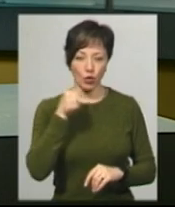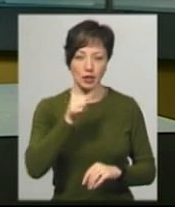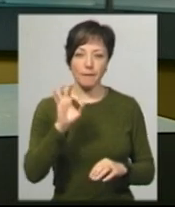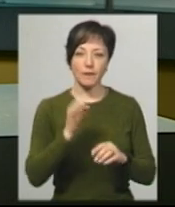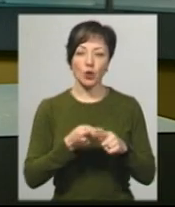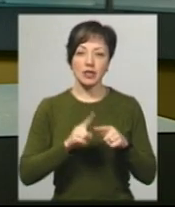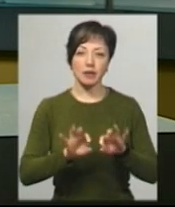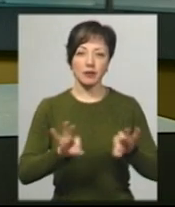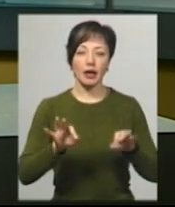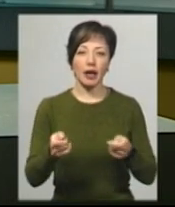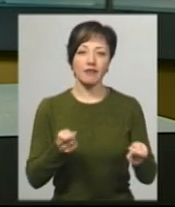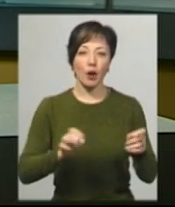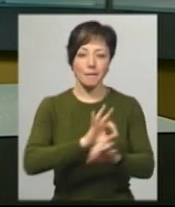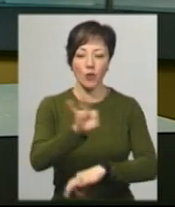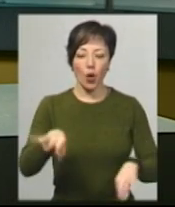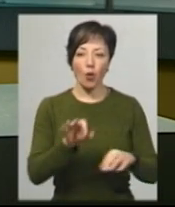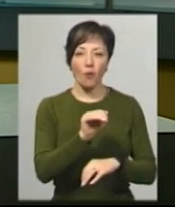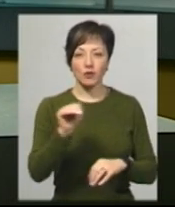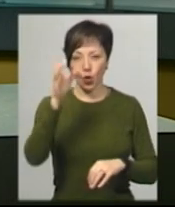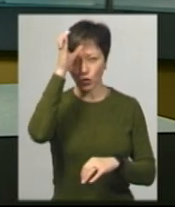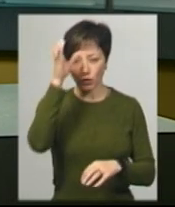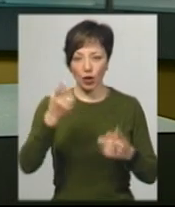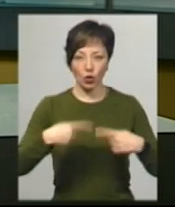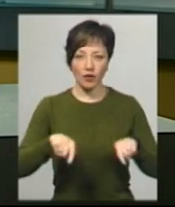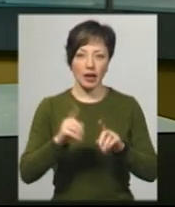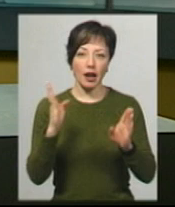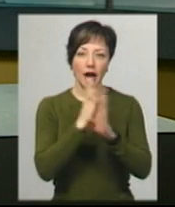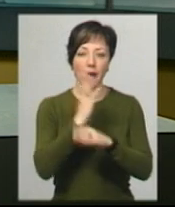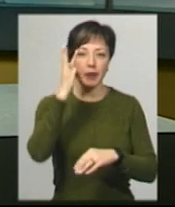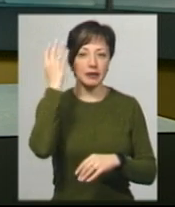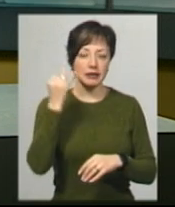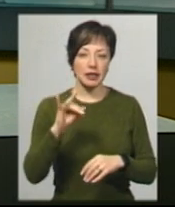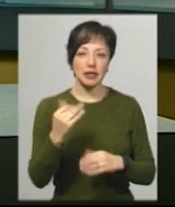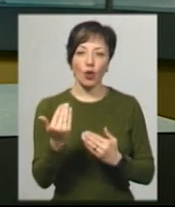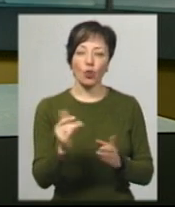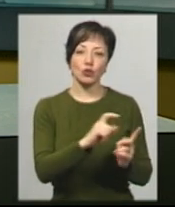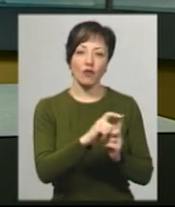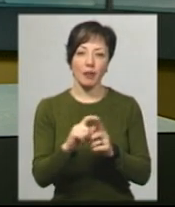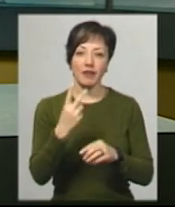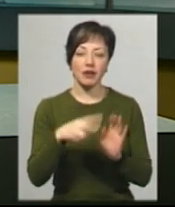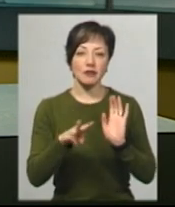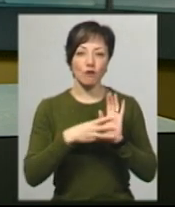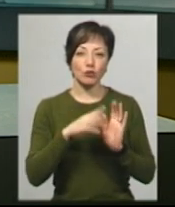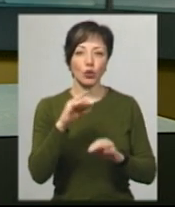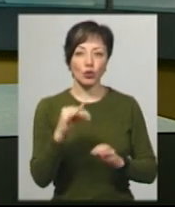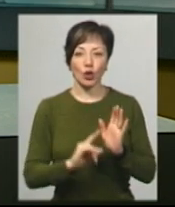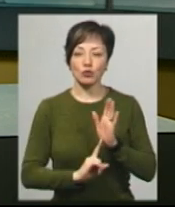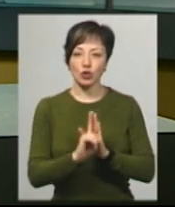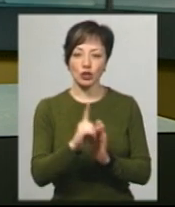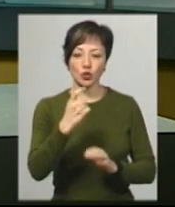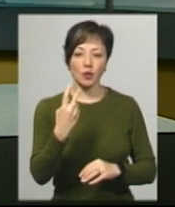Про це сказав керівник проєкту Офісу «Розумне довкілля Хмельницький» Микола Ваврищук. За його словами, з 28 лютого